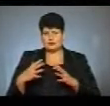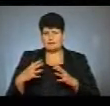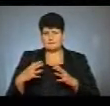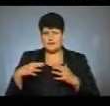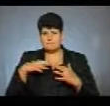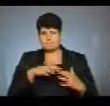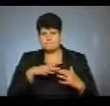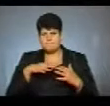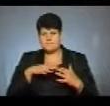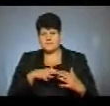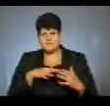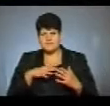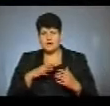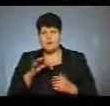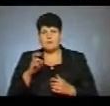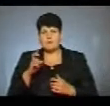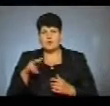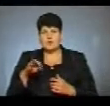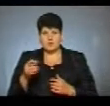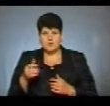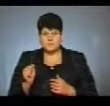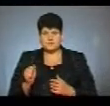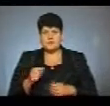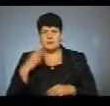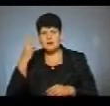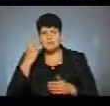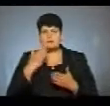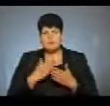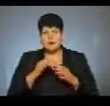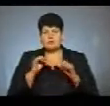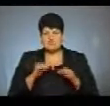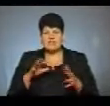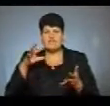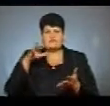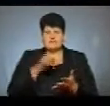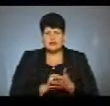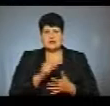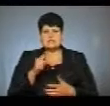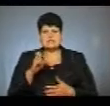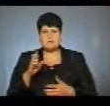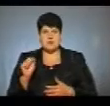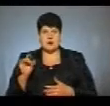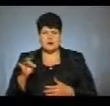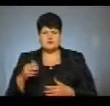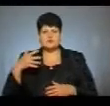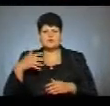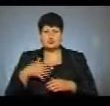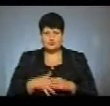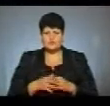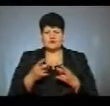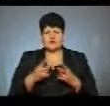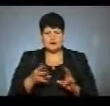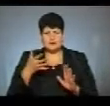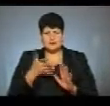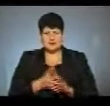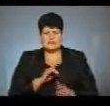сутичка, сталася облога, тому що Хмельницький мав можливість взяти Збараж. Але він розумів, перше, що не треба тратити сил